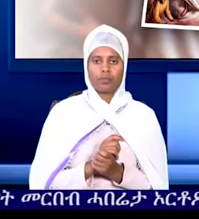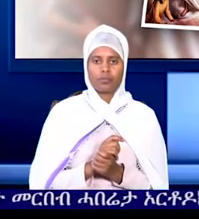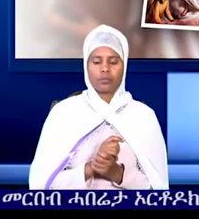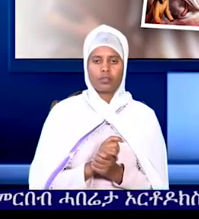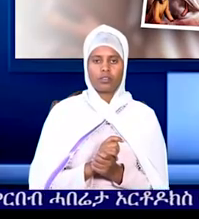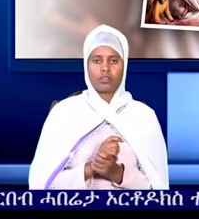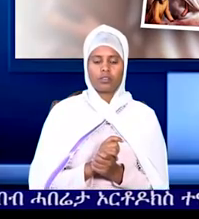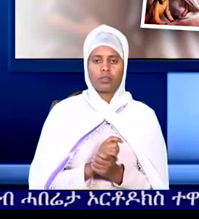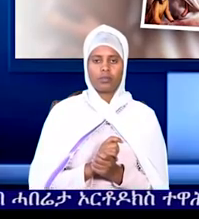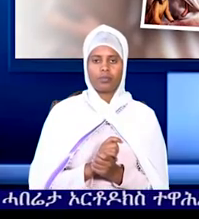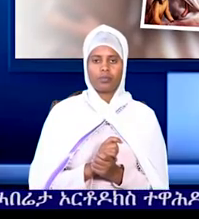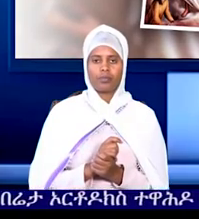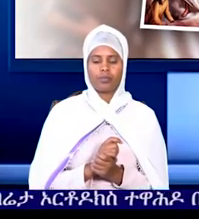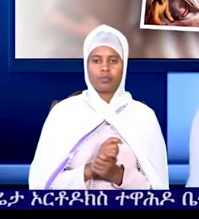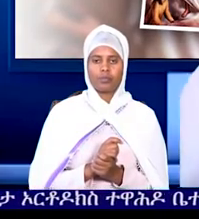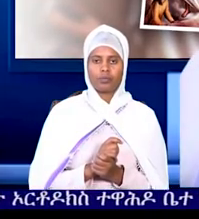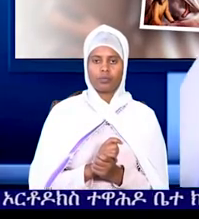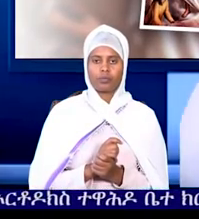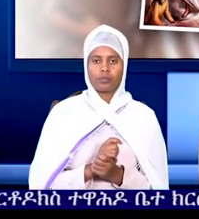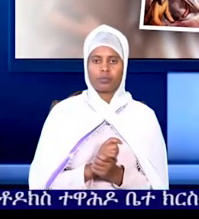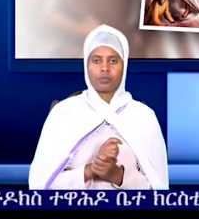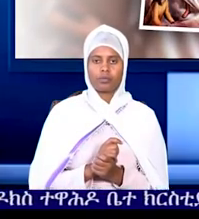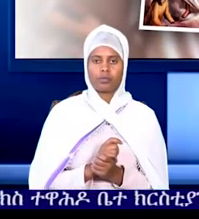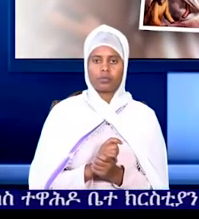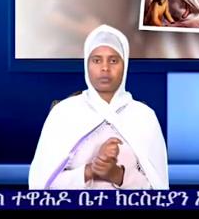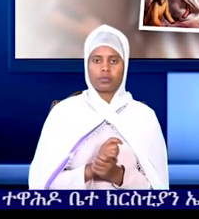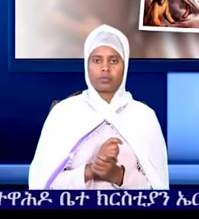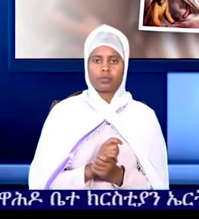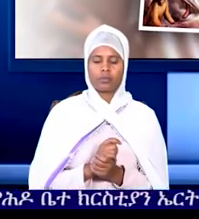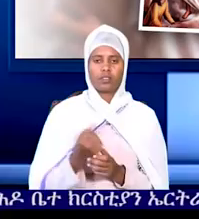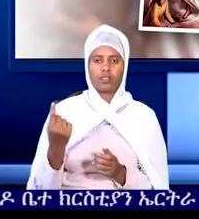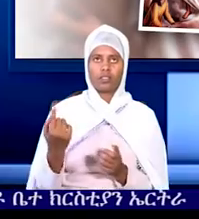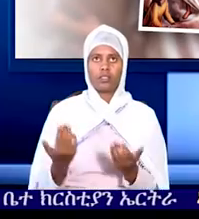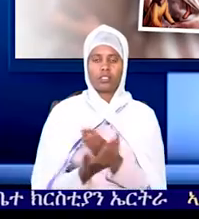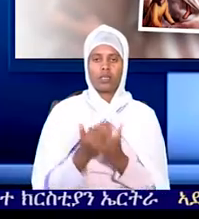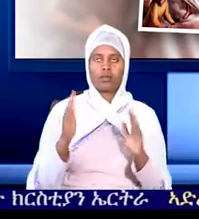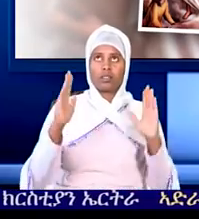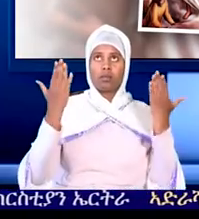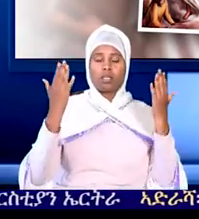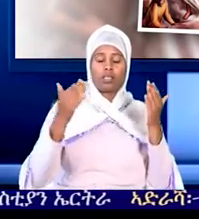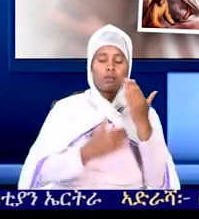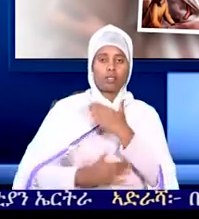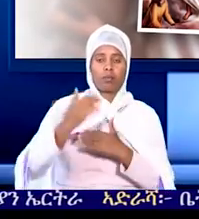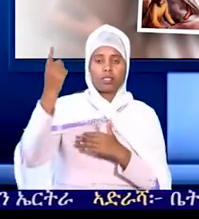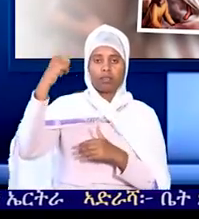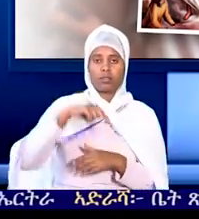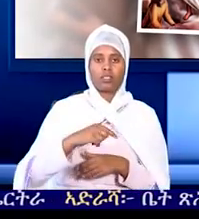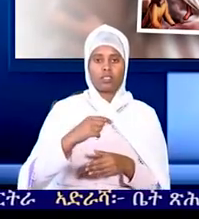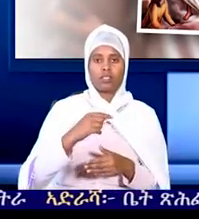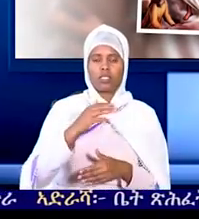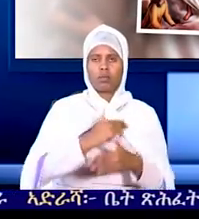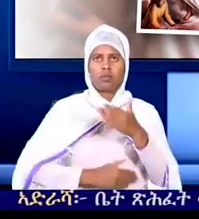3:13 ቁፅሪ ኣልቦ ዘኣርገ ውስተ እምሰማይ ዘእንበለ ዘወረደ እምሰማይ በጀካቲ ካብ ሰማይ